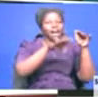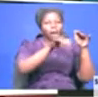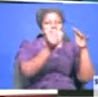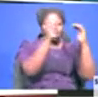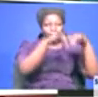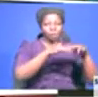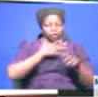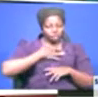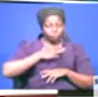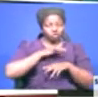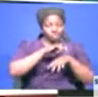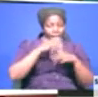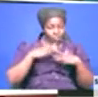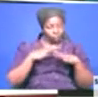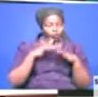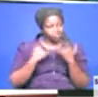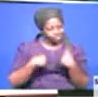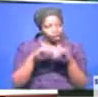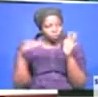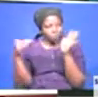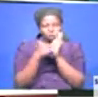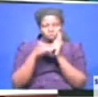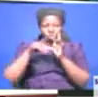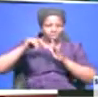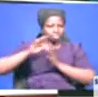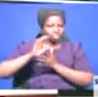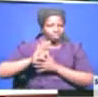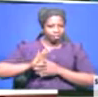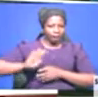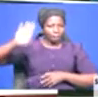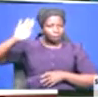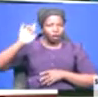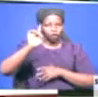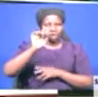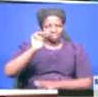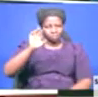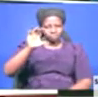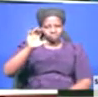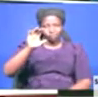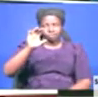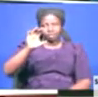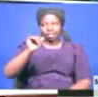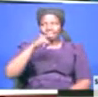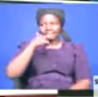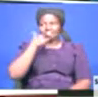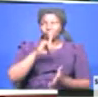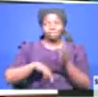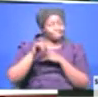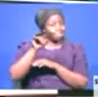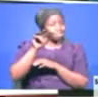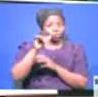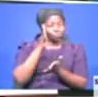walipojaribu kuzuia kuapishwa kwa mmoja wa waakilishi wadi wateule, wakidai hakuwa mkazi wa kaunti hiyo. Lakini sio tu mwakilishi